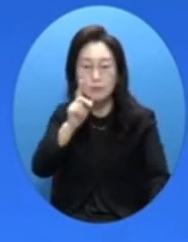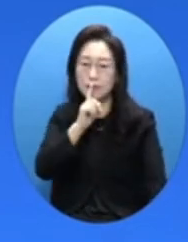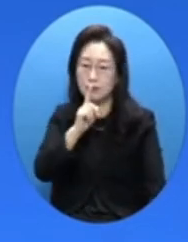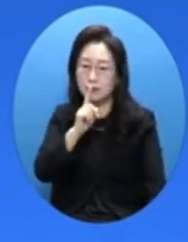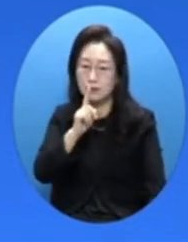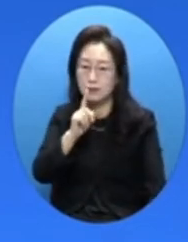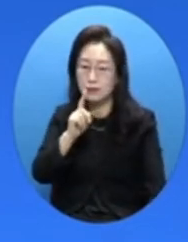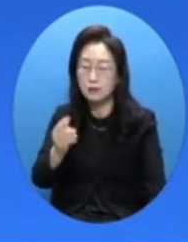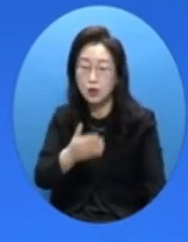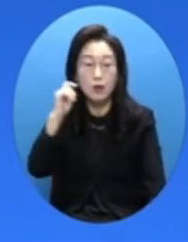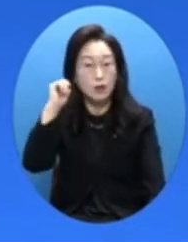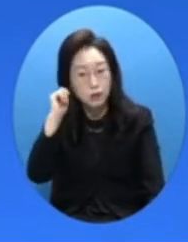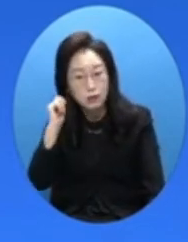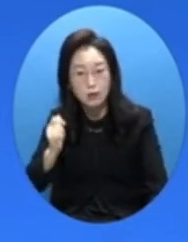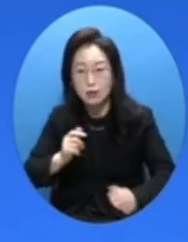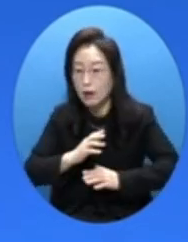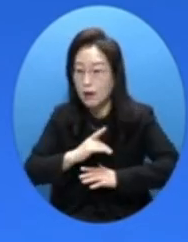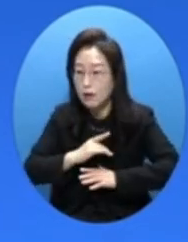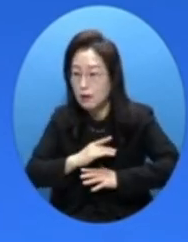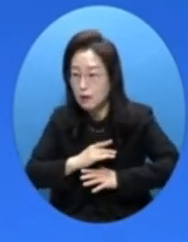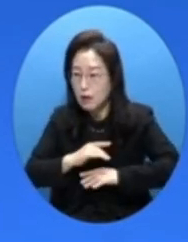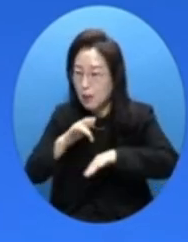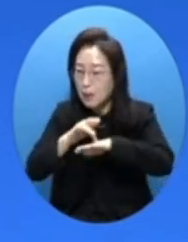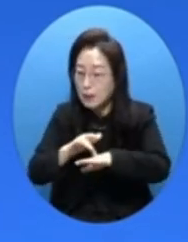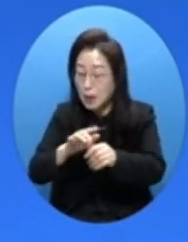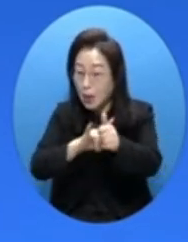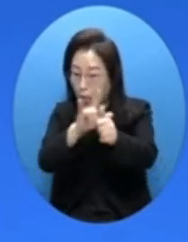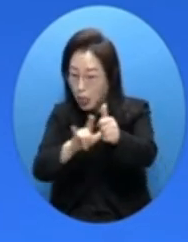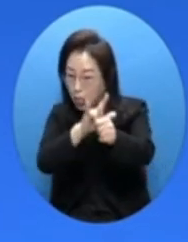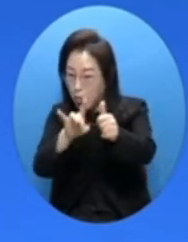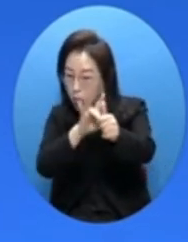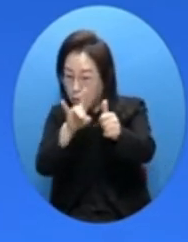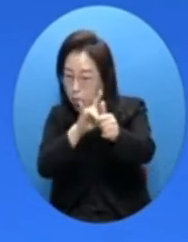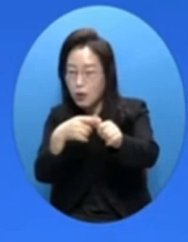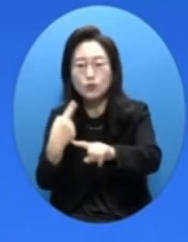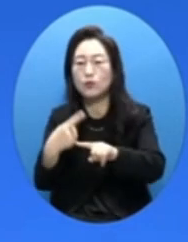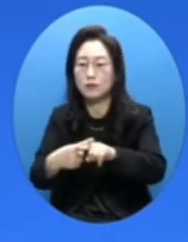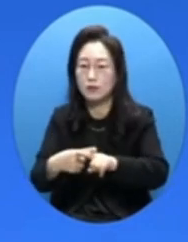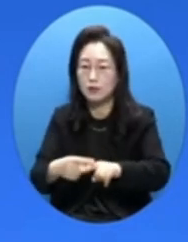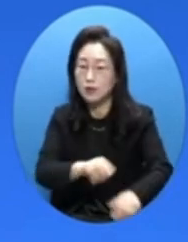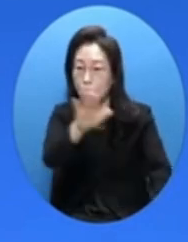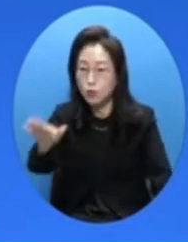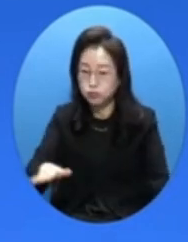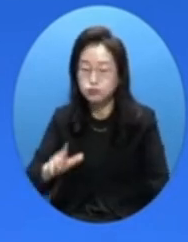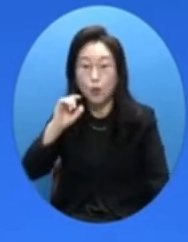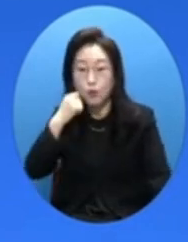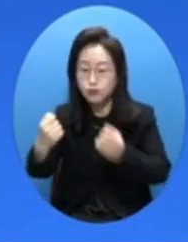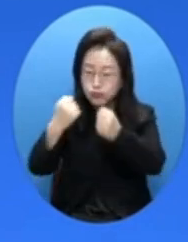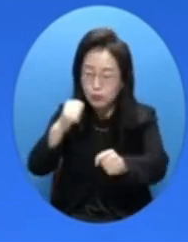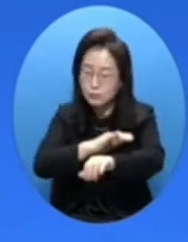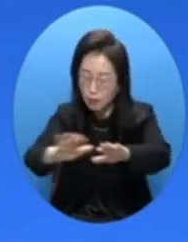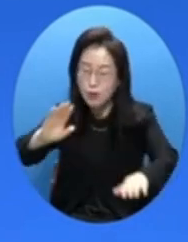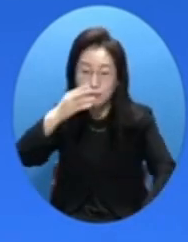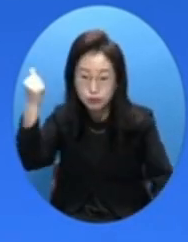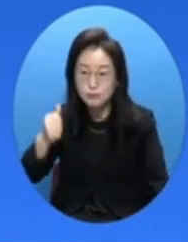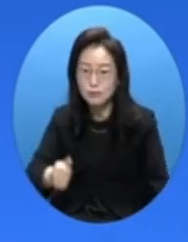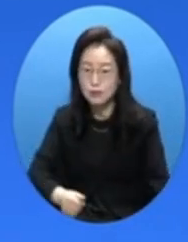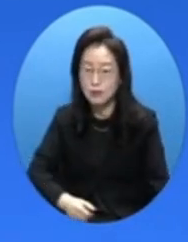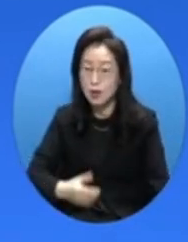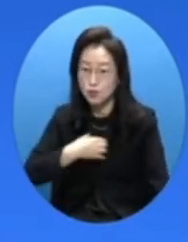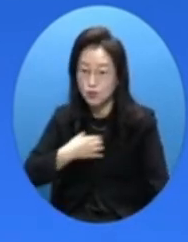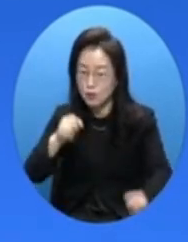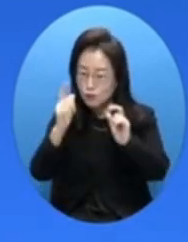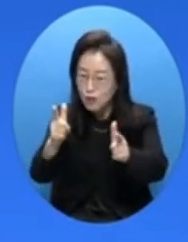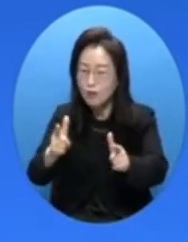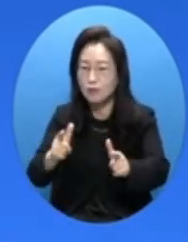여러분 이야기를 듣고 두려워하면 우리는 마귀의 꼬임에 넘어가는 것입니다. 우리는 오히려 어려울 때 잘 되는 것입니다. 위기가 기회가 되는 것입니다.